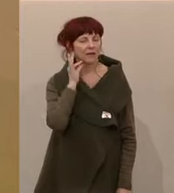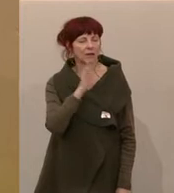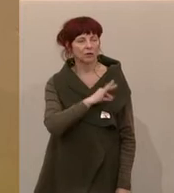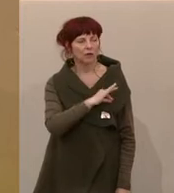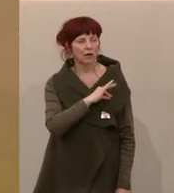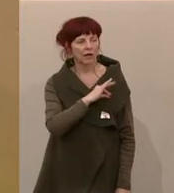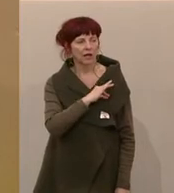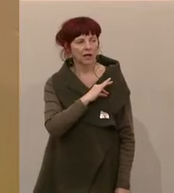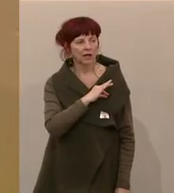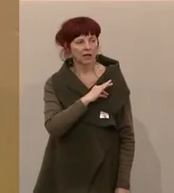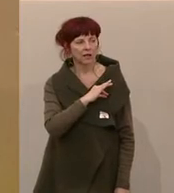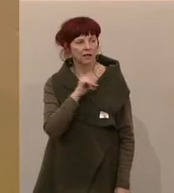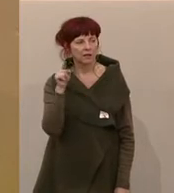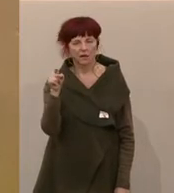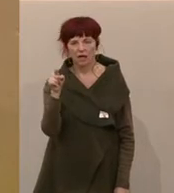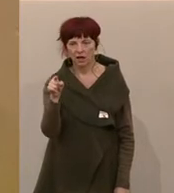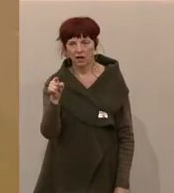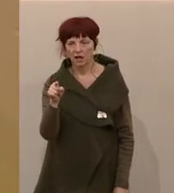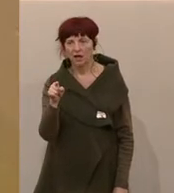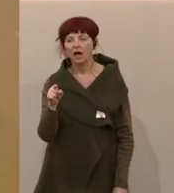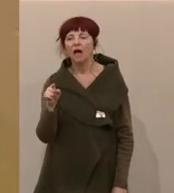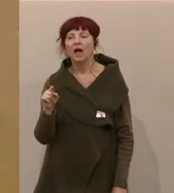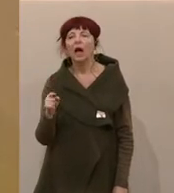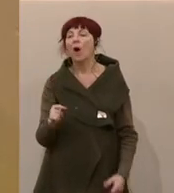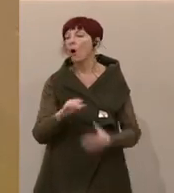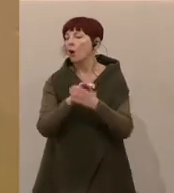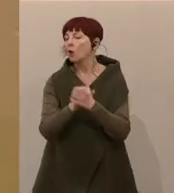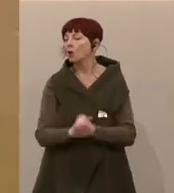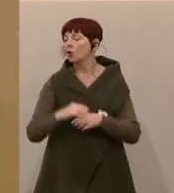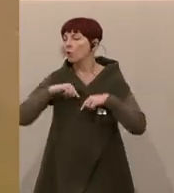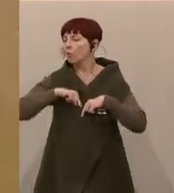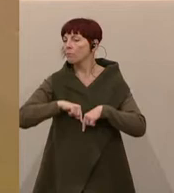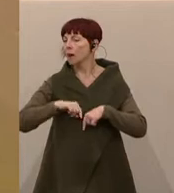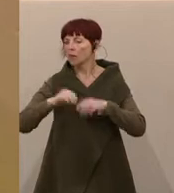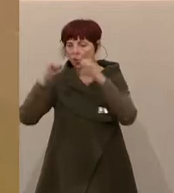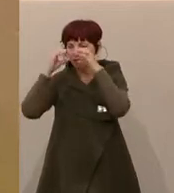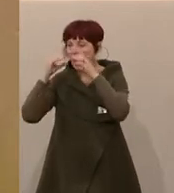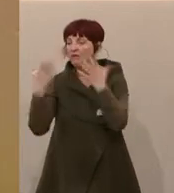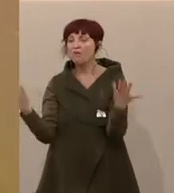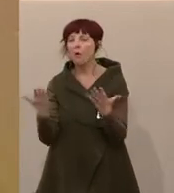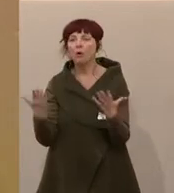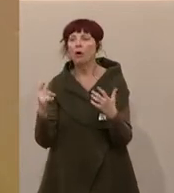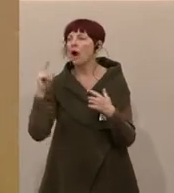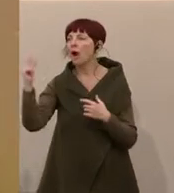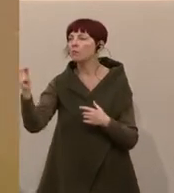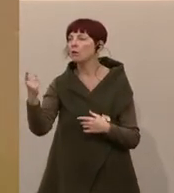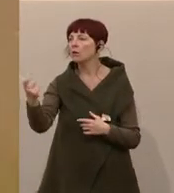dann, wenn ich ihn brauche, ist er nicht da, der Klubobmann der ÖVP. Wo ist er? Aug um Aug, Zahn um Zahn.